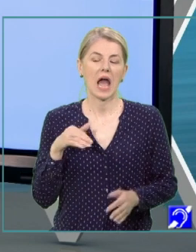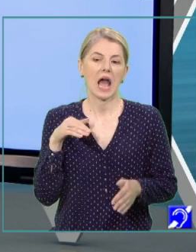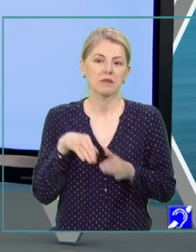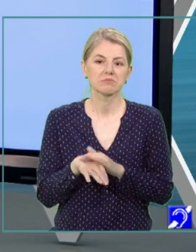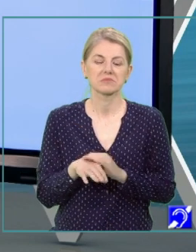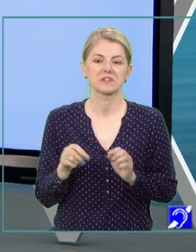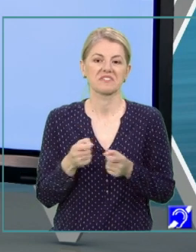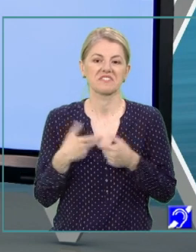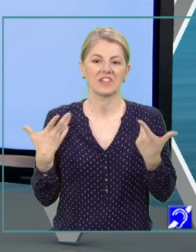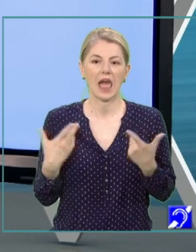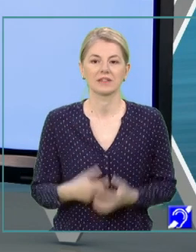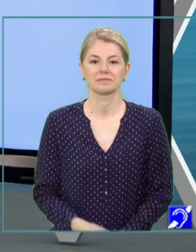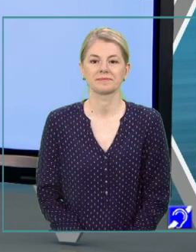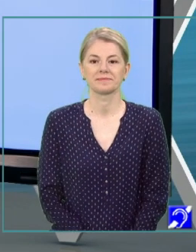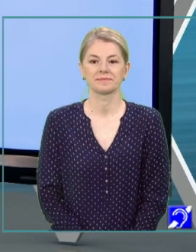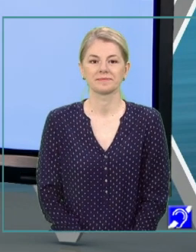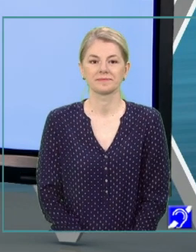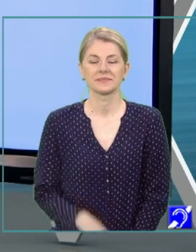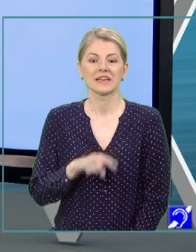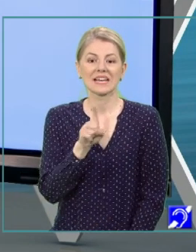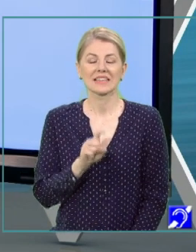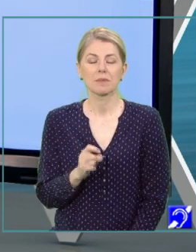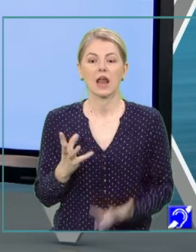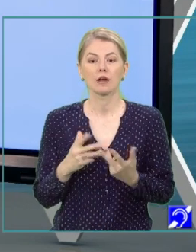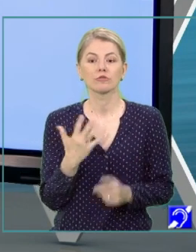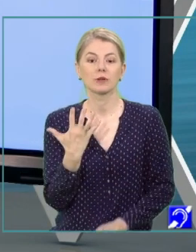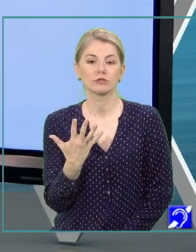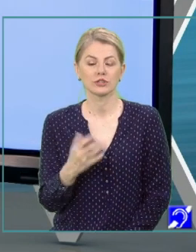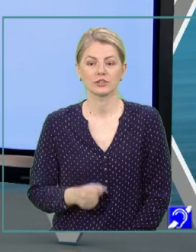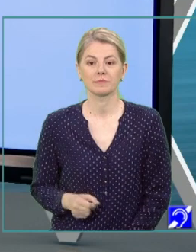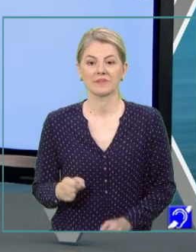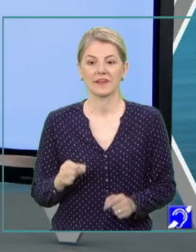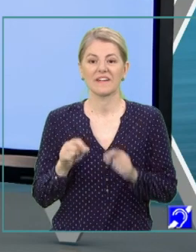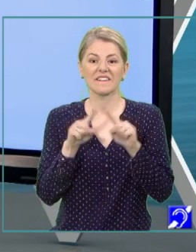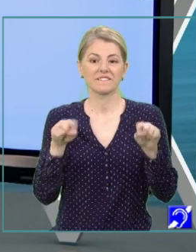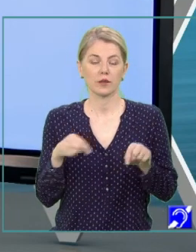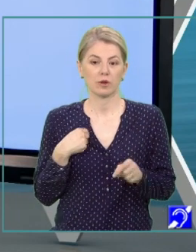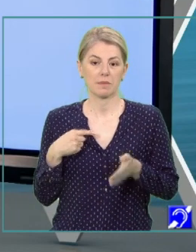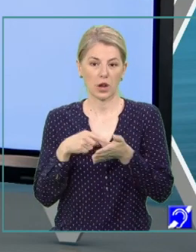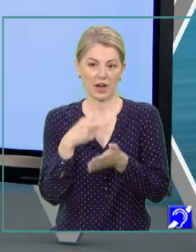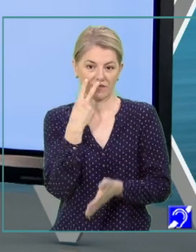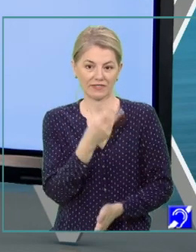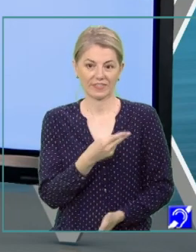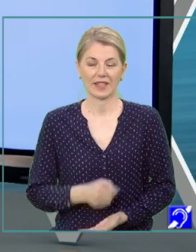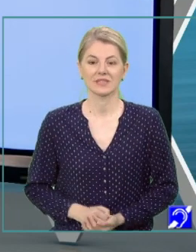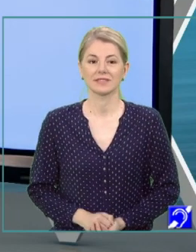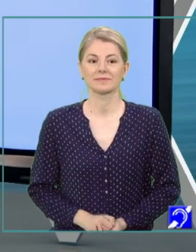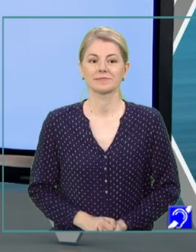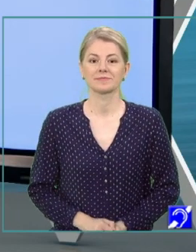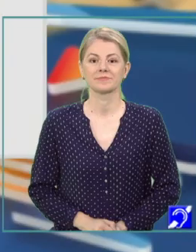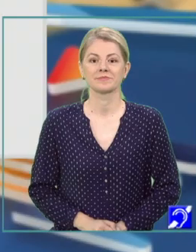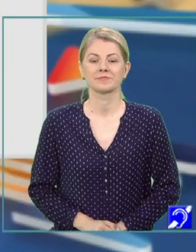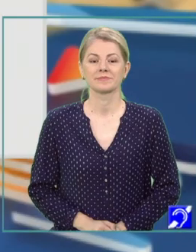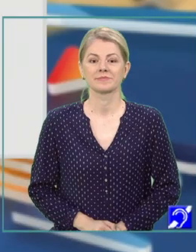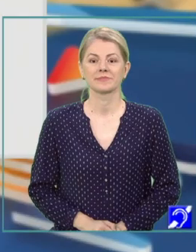deja la întrebarea cu numărul 5. Figura aceasta, pe care voi o aveți în